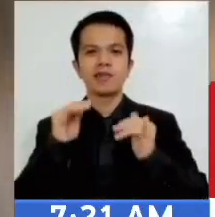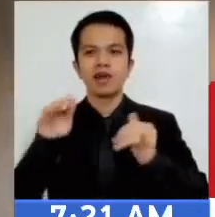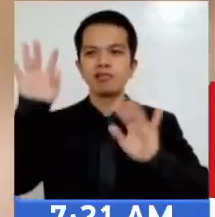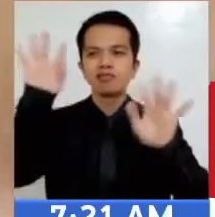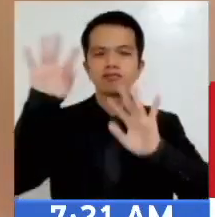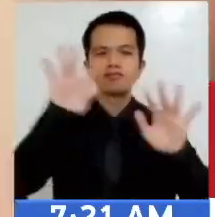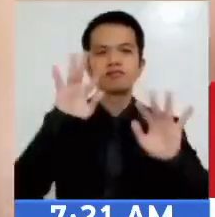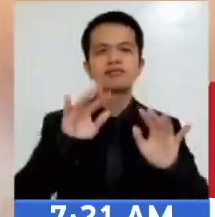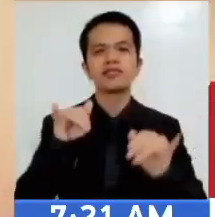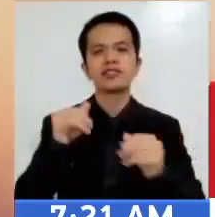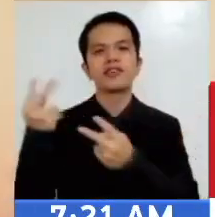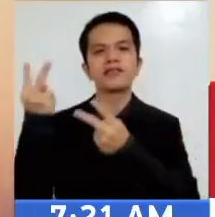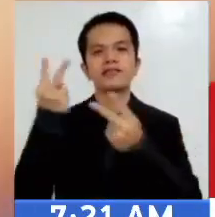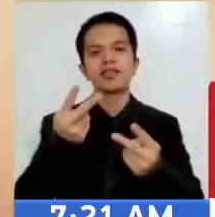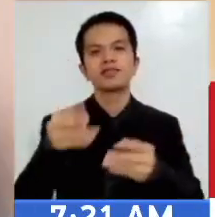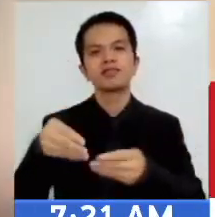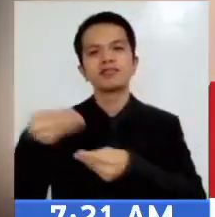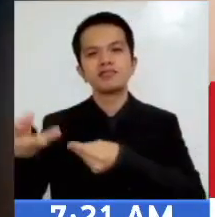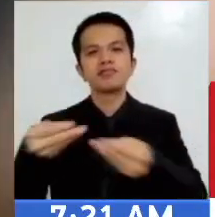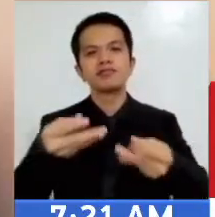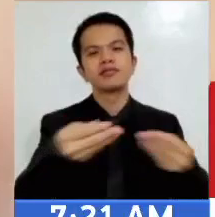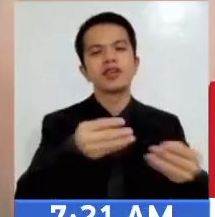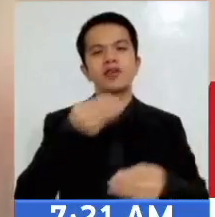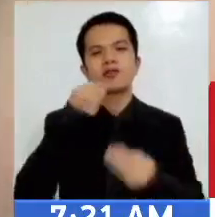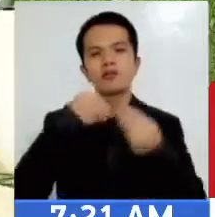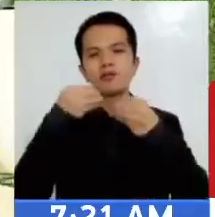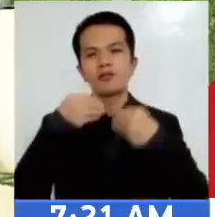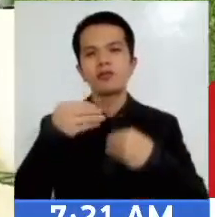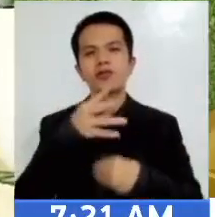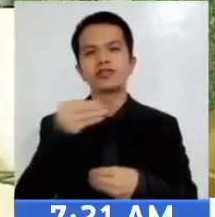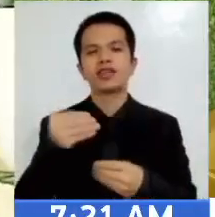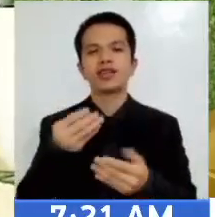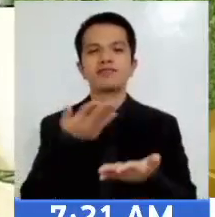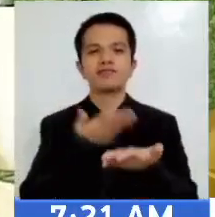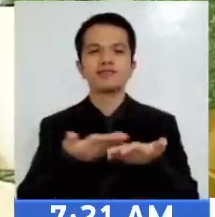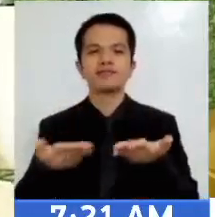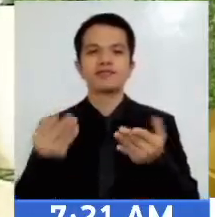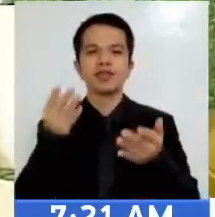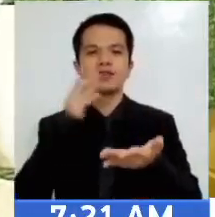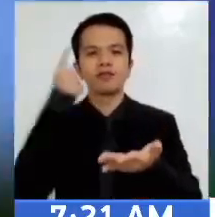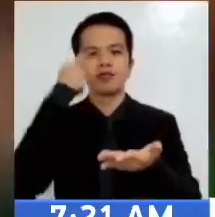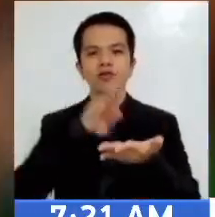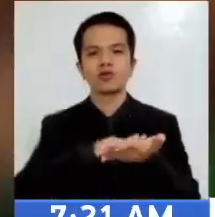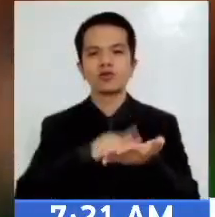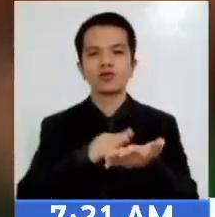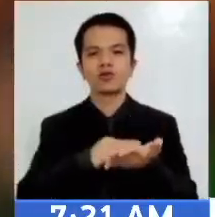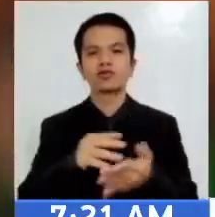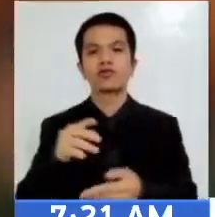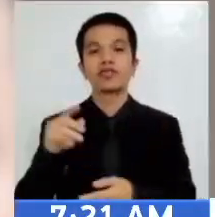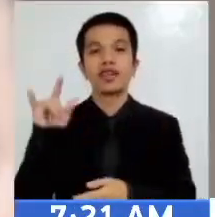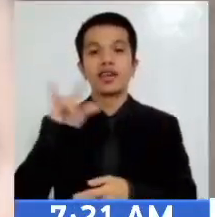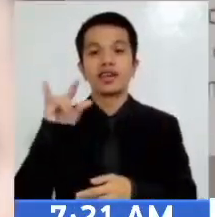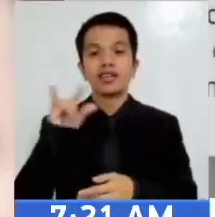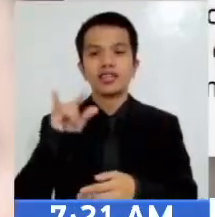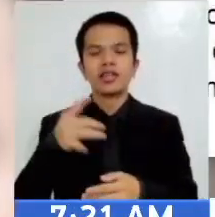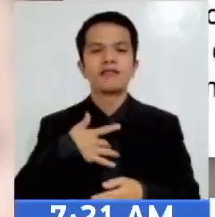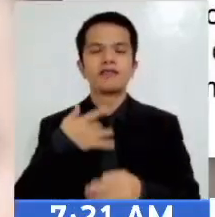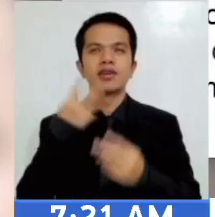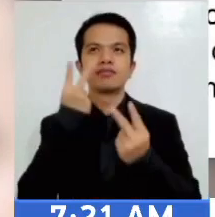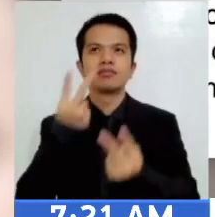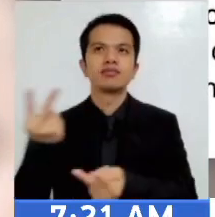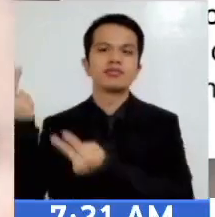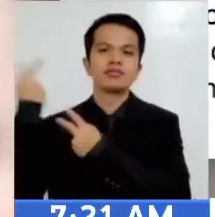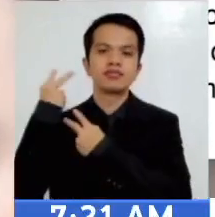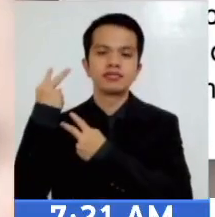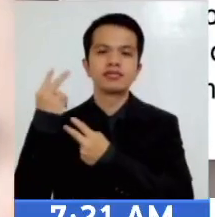ang pamimigay ng meals at school supplies sa mga bata. Wow, sa isang IG post, feeling nostalgic daw siya sa kanyang pagbabalik doon. Tuwing